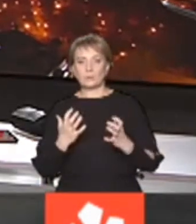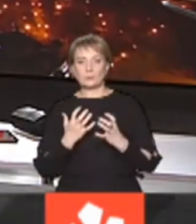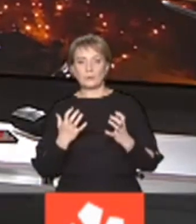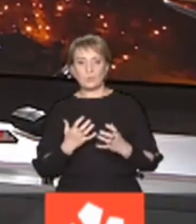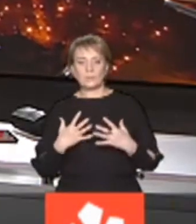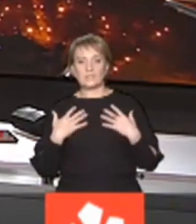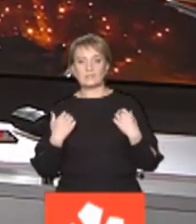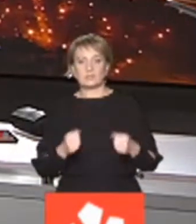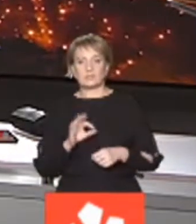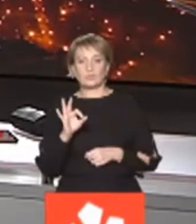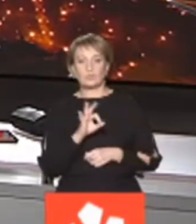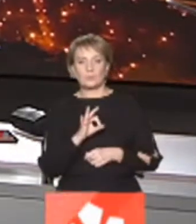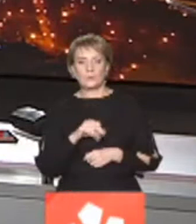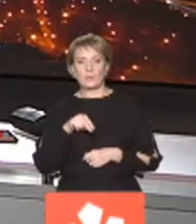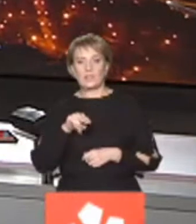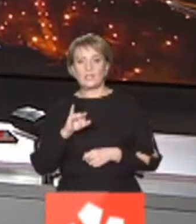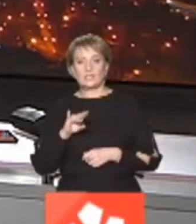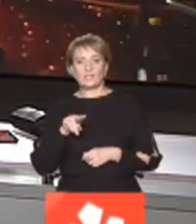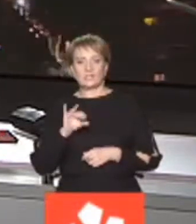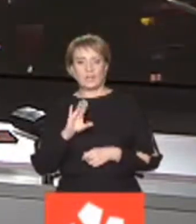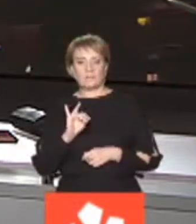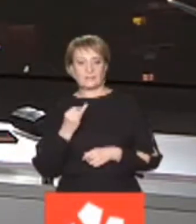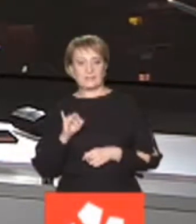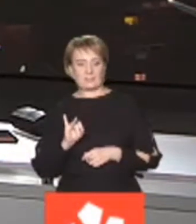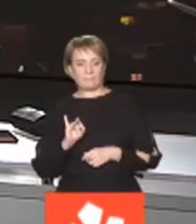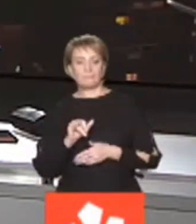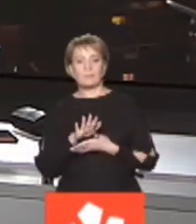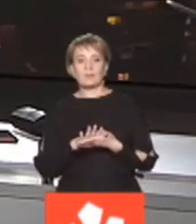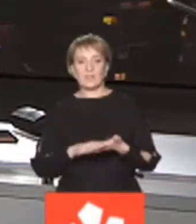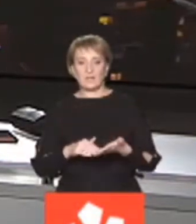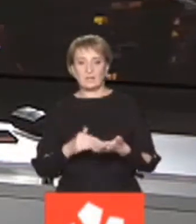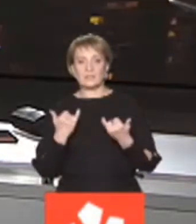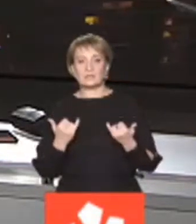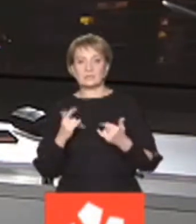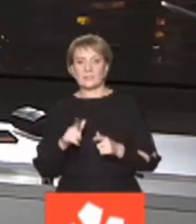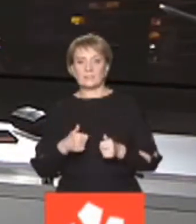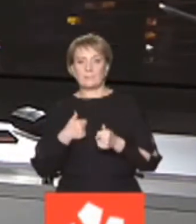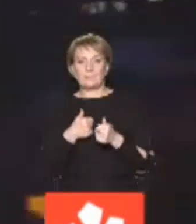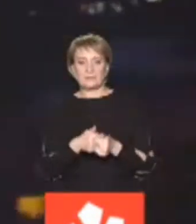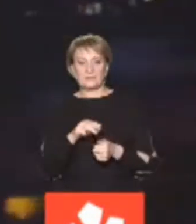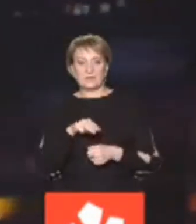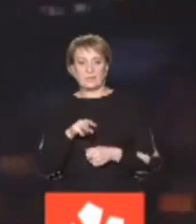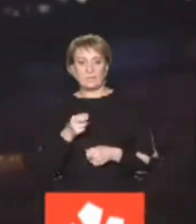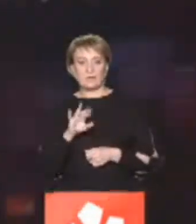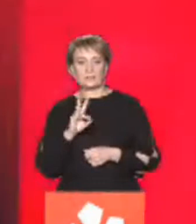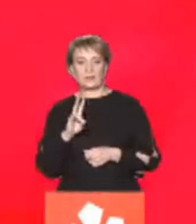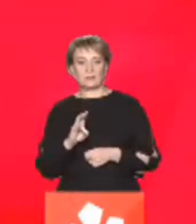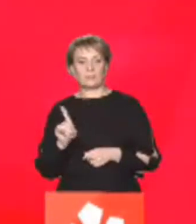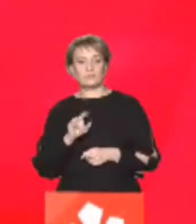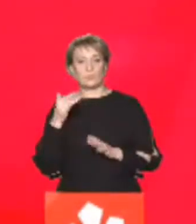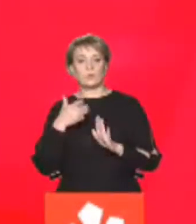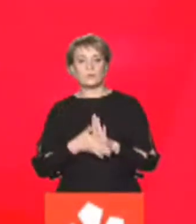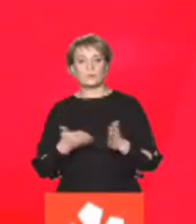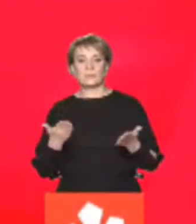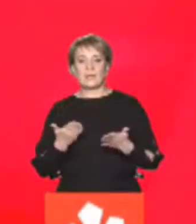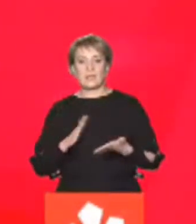здоров'я Олександр Лінчевський. Пасиві. Ну і далі, друзі, ми продовжимо. Зараз до нас приєдналася Мар'яна Черкасець для того, щоб